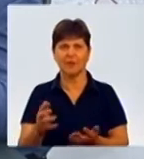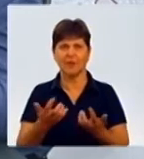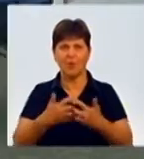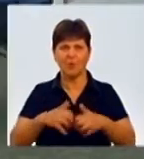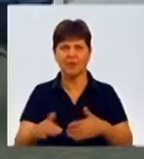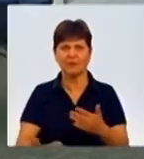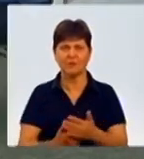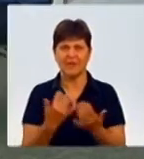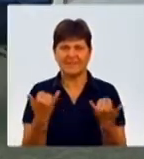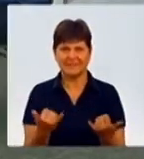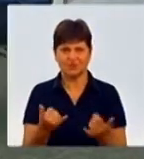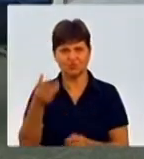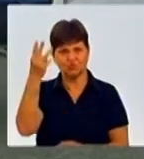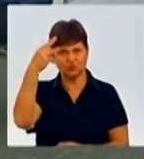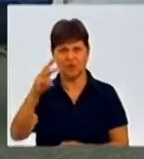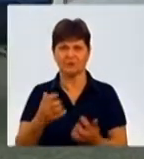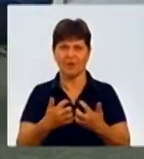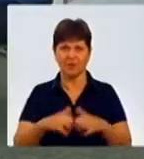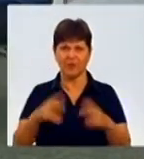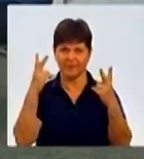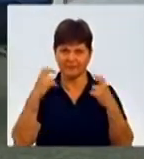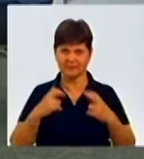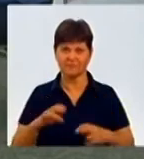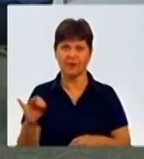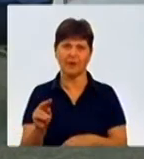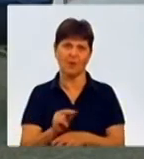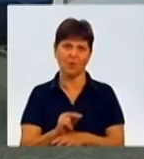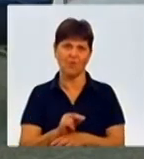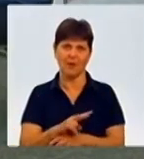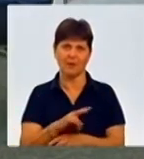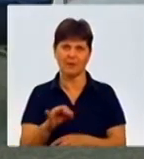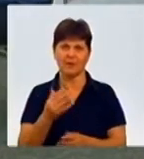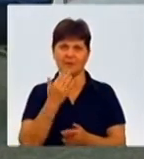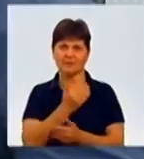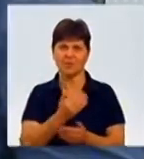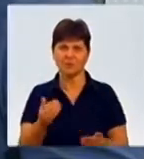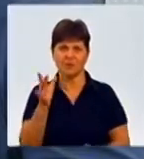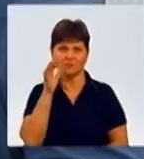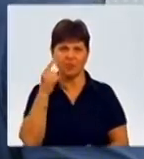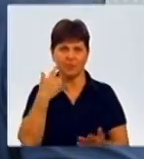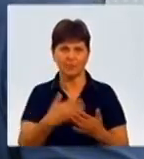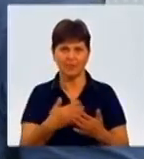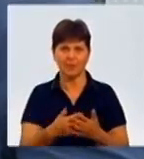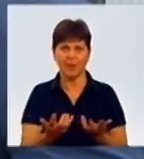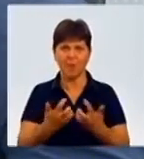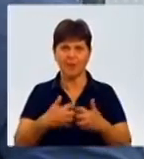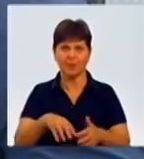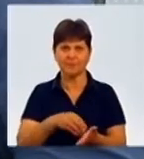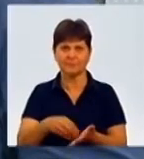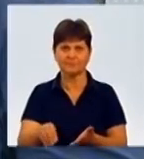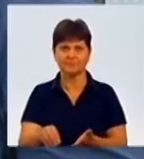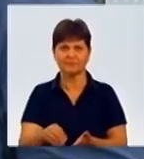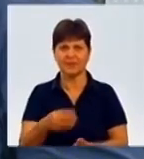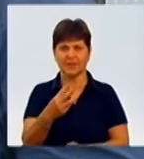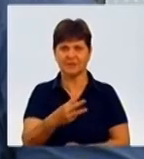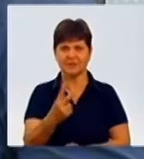саме сучасних апаратів, як діагностичних, так і лікувальних. За останній час приблизно обладнання нового придбано приблизно на 32